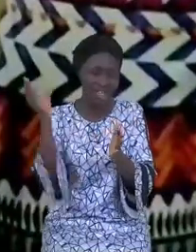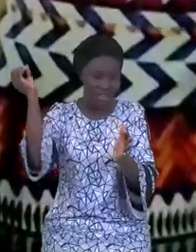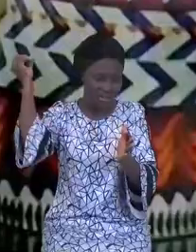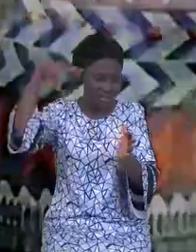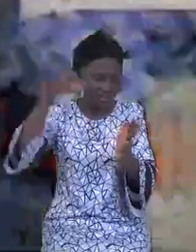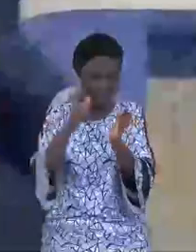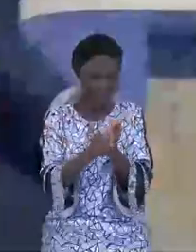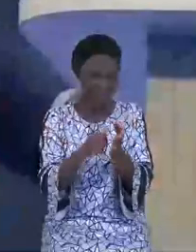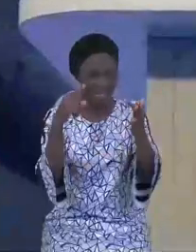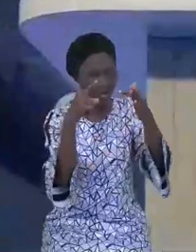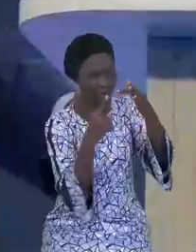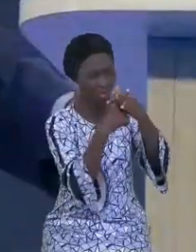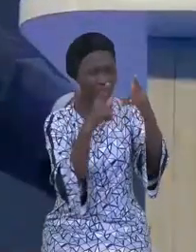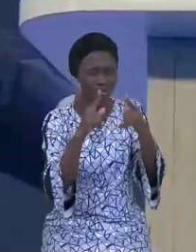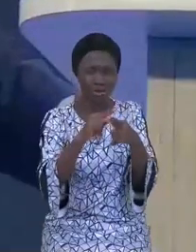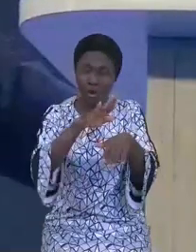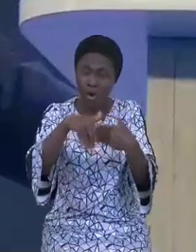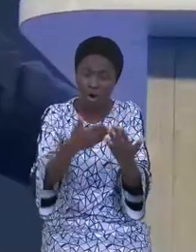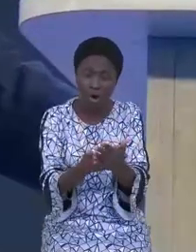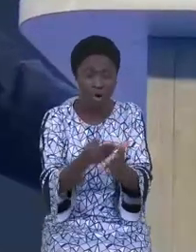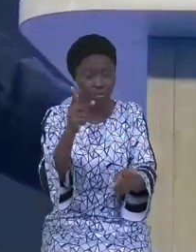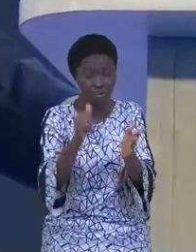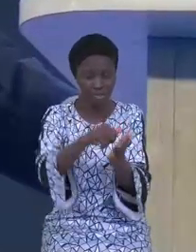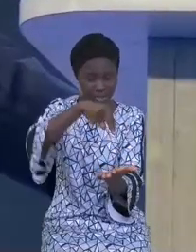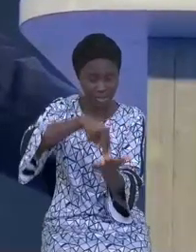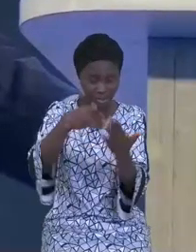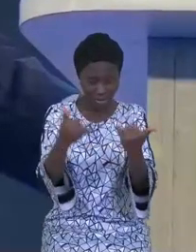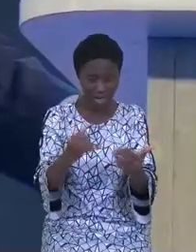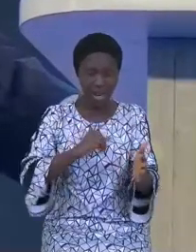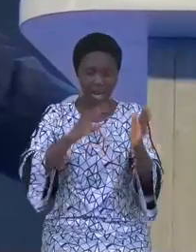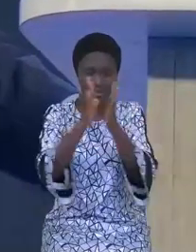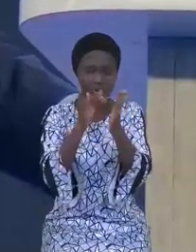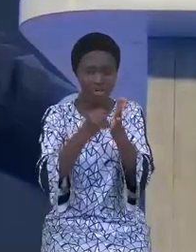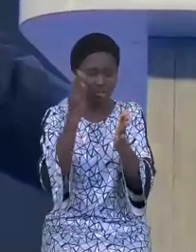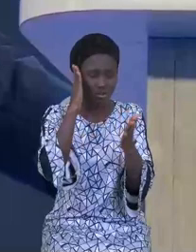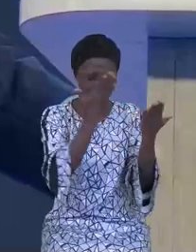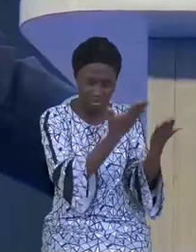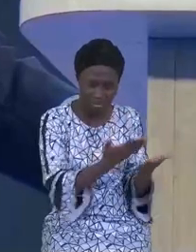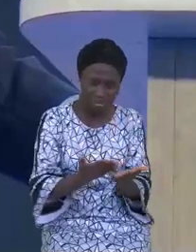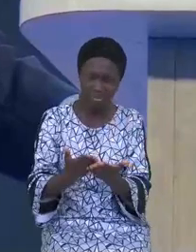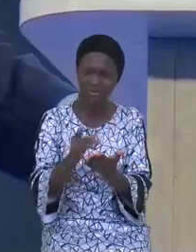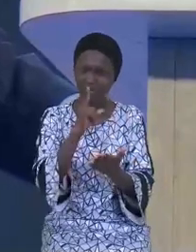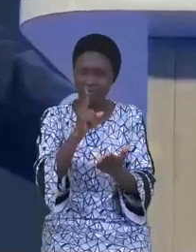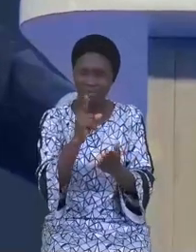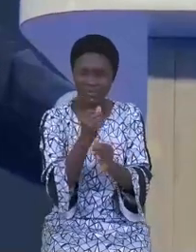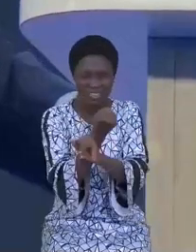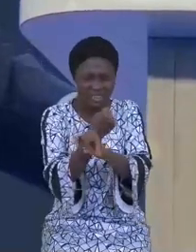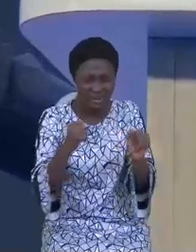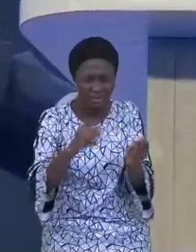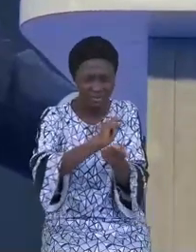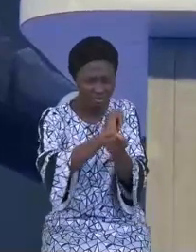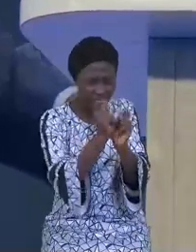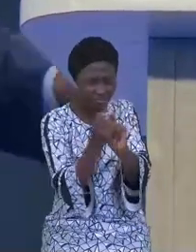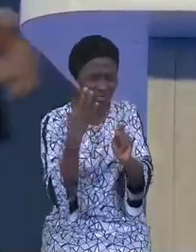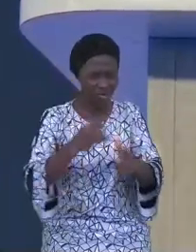ceux qui sont debout, je prie qu'elle apporte le vrai salut, la transformation de vie, le changement de